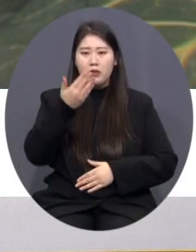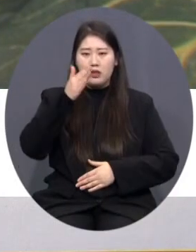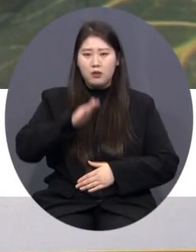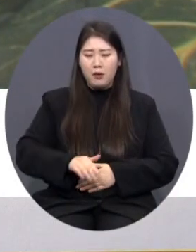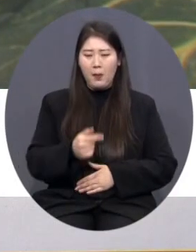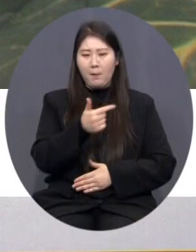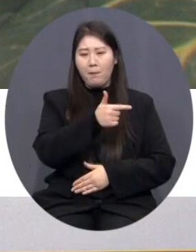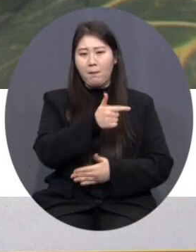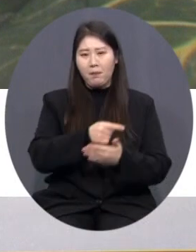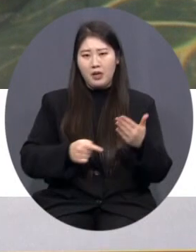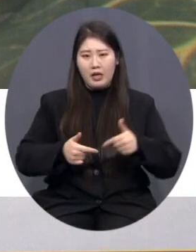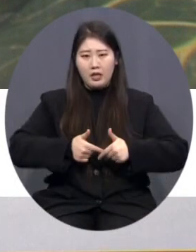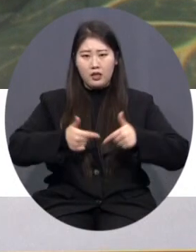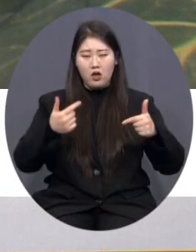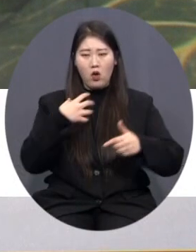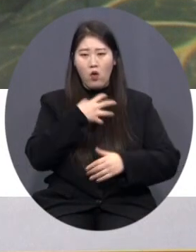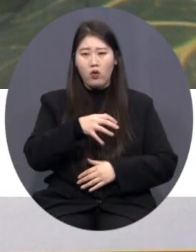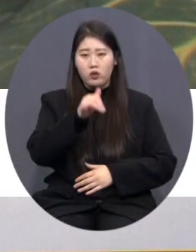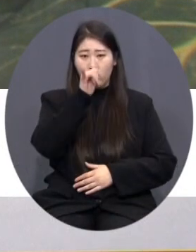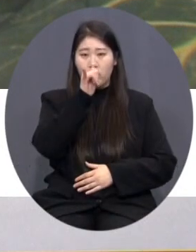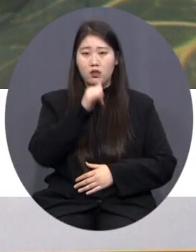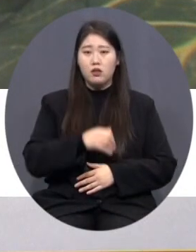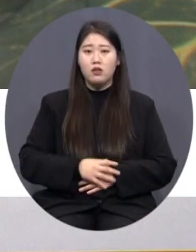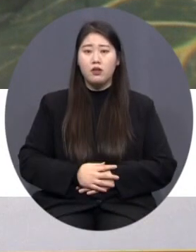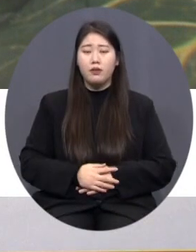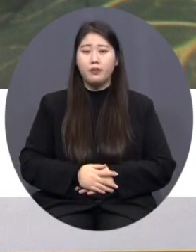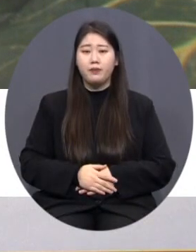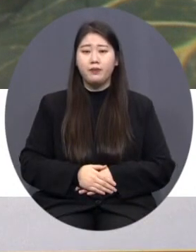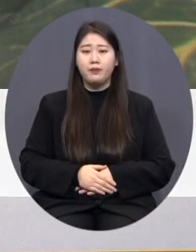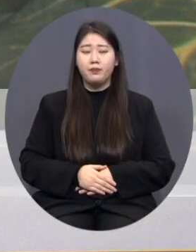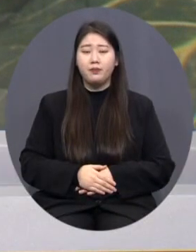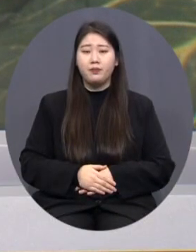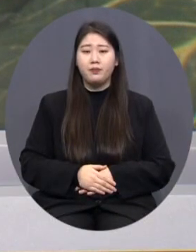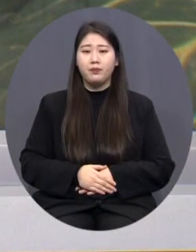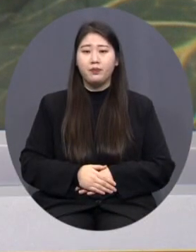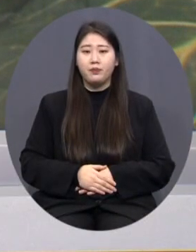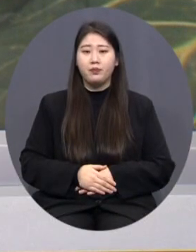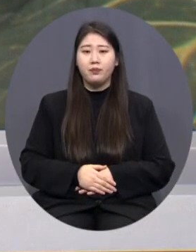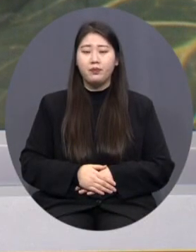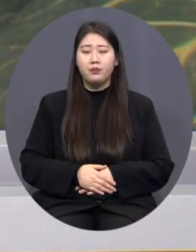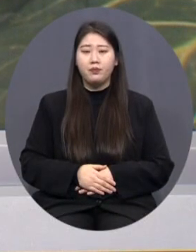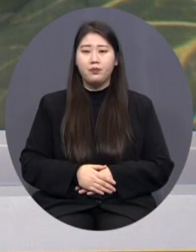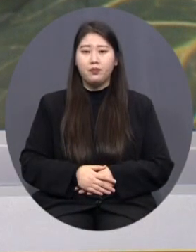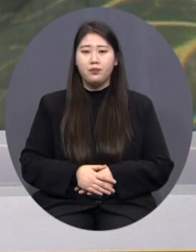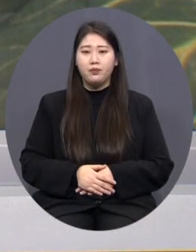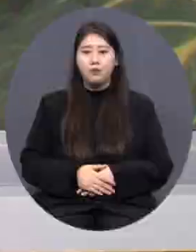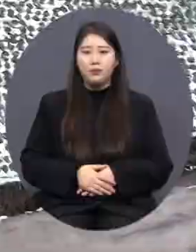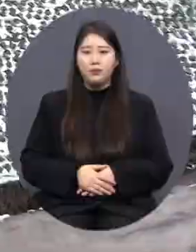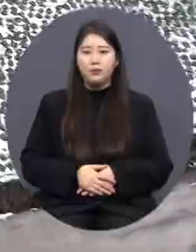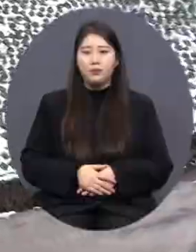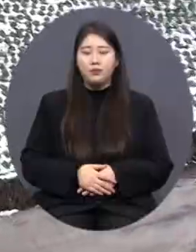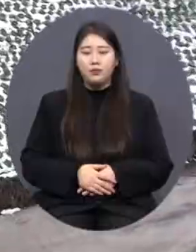있어 가격 하락 우려까지도 나오고 있습니다. 김아은 기자의 보도입니다.